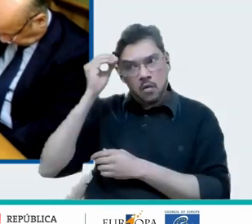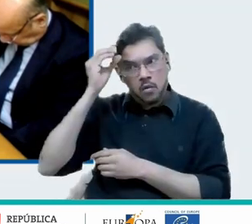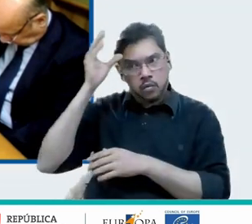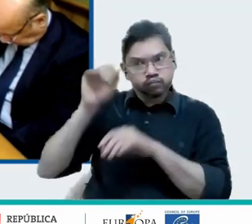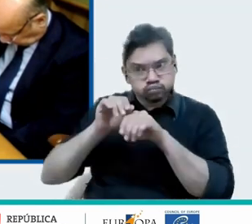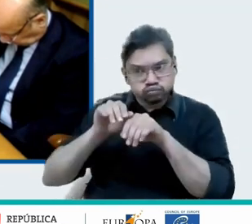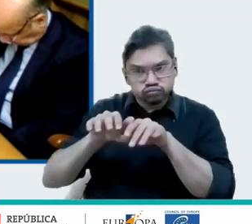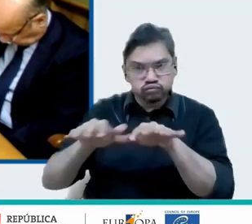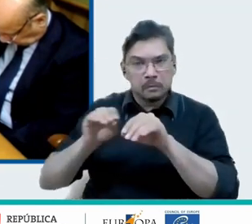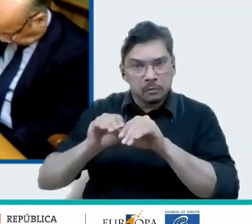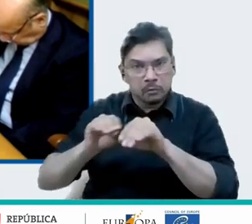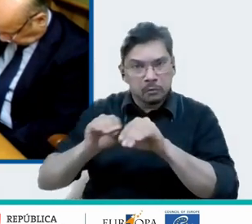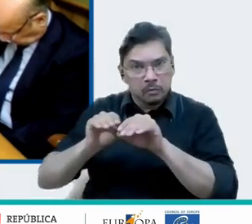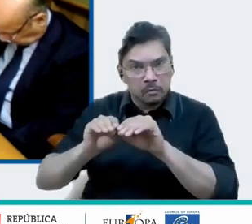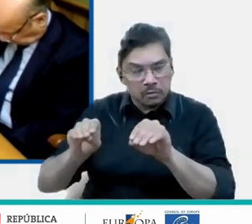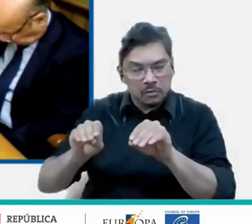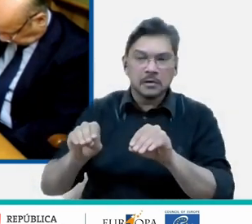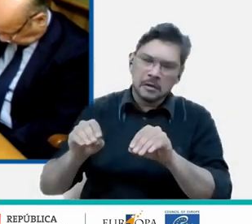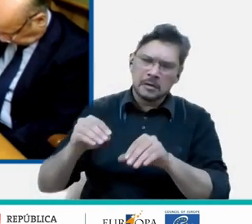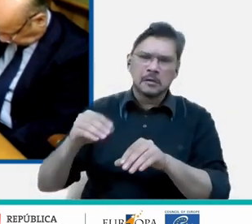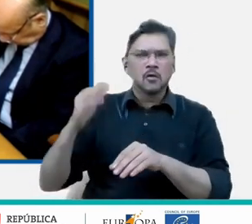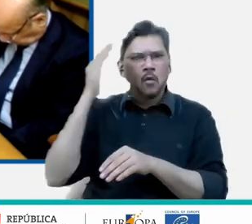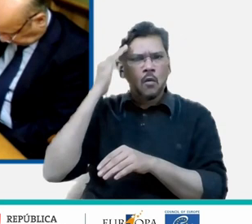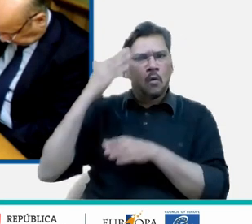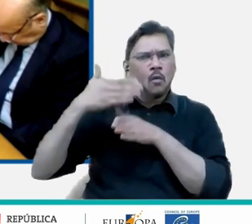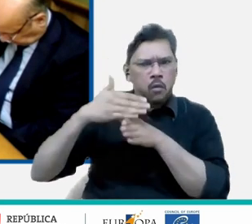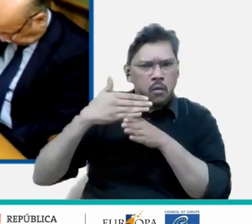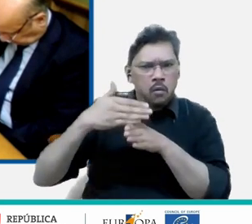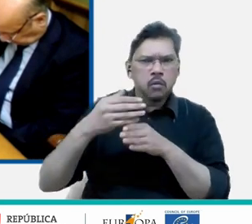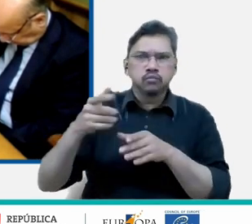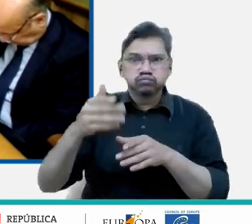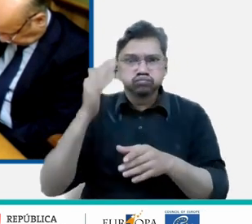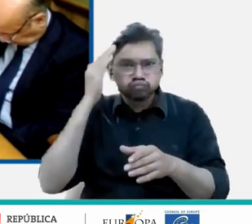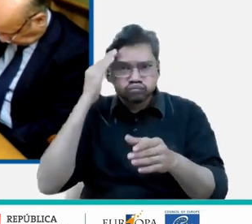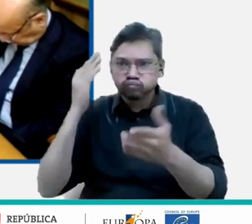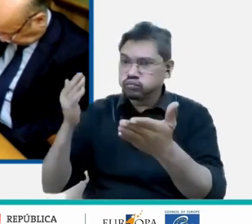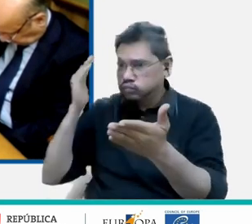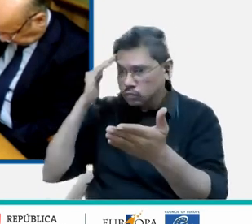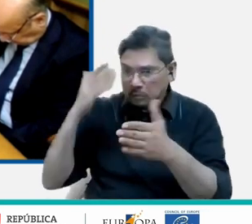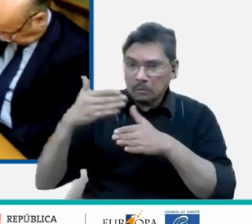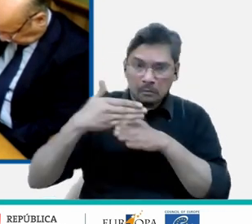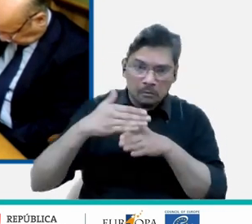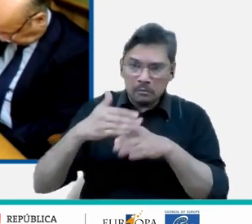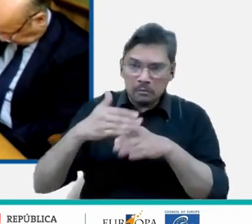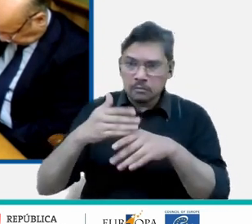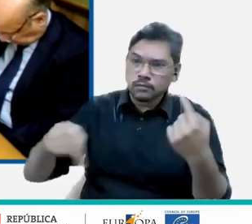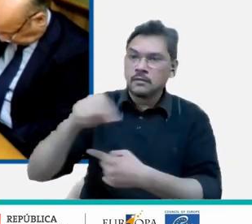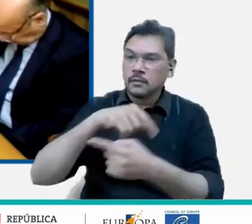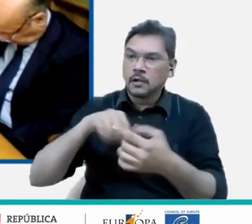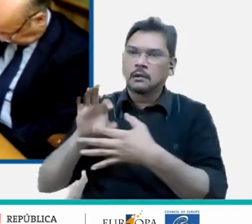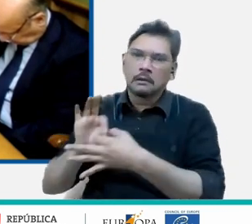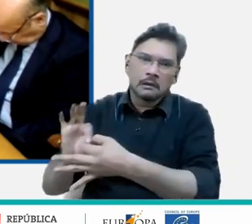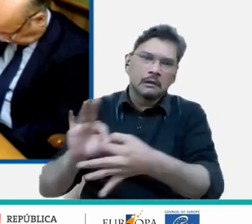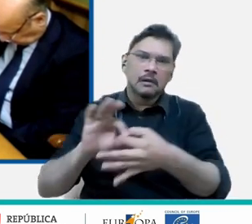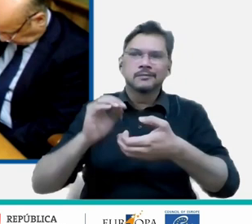налаживания партнерских отношений. Город Душанбе начал проведение оценки устойчивости